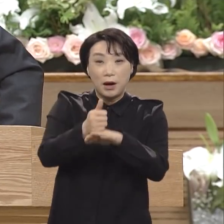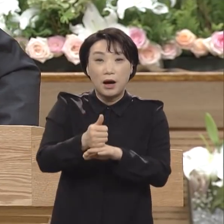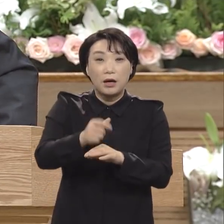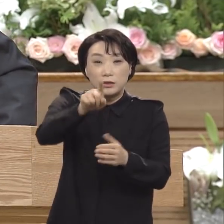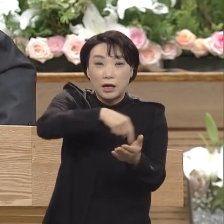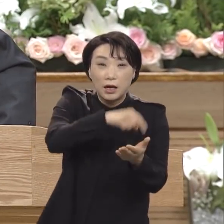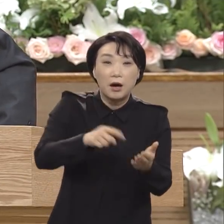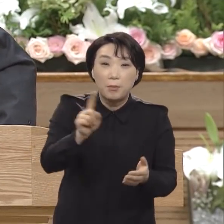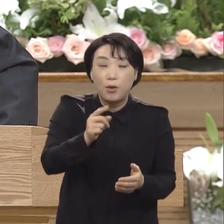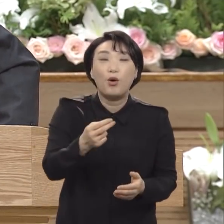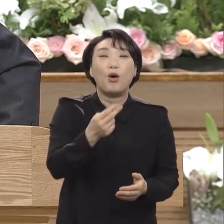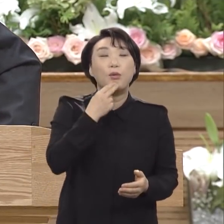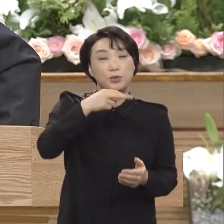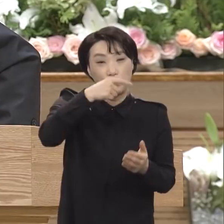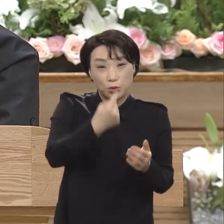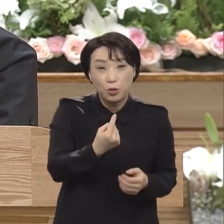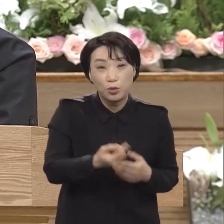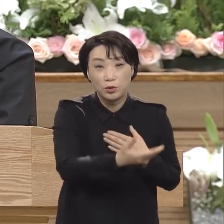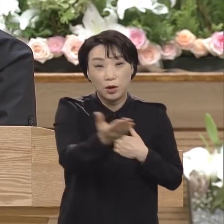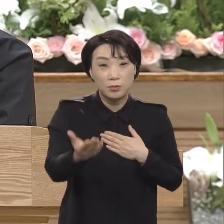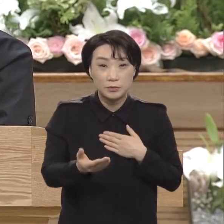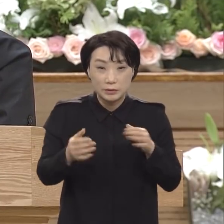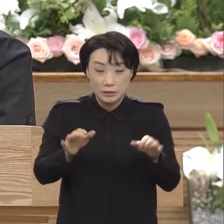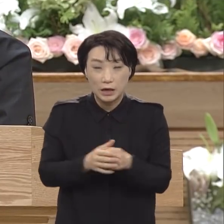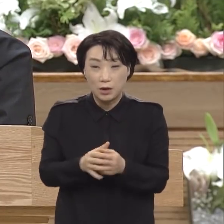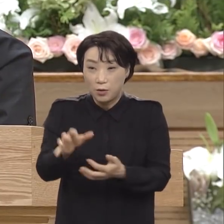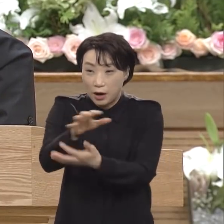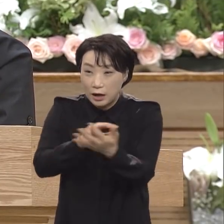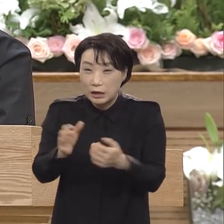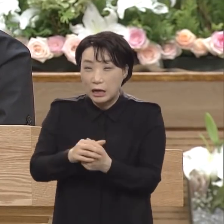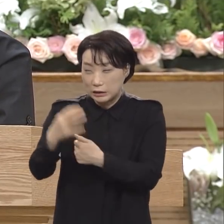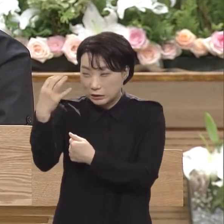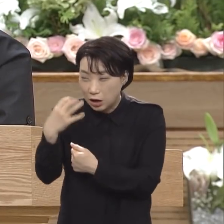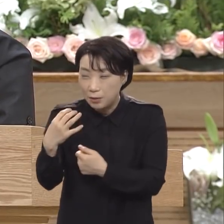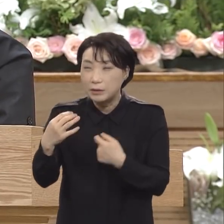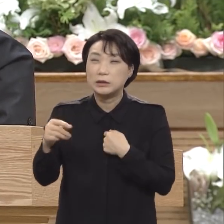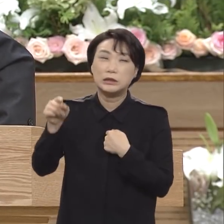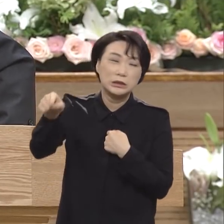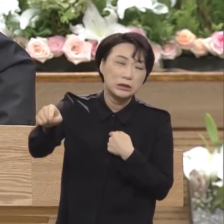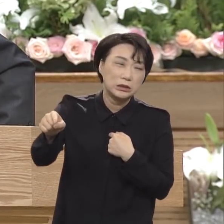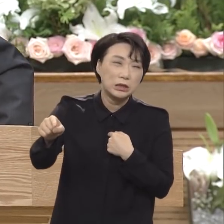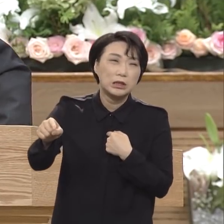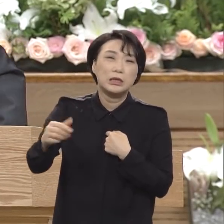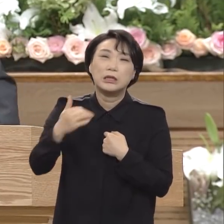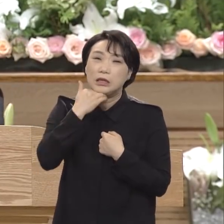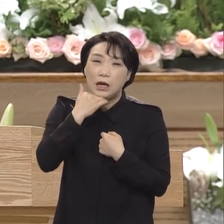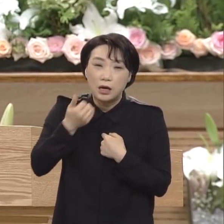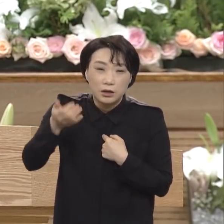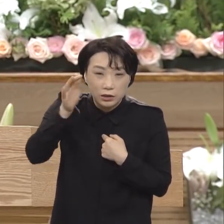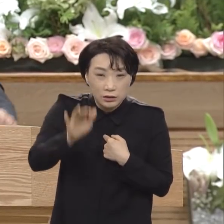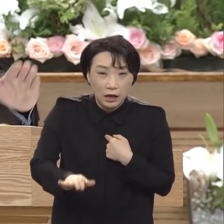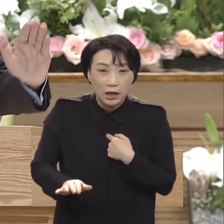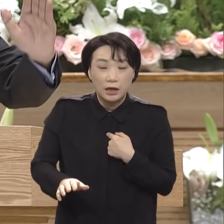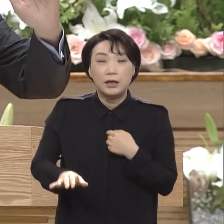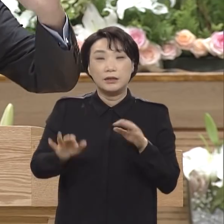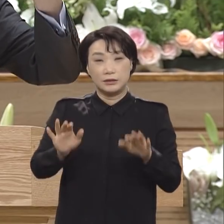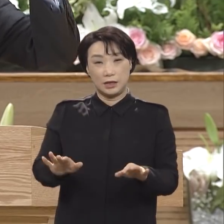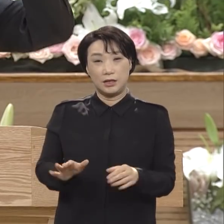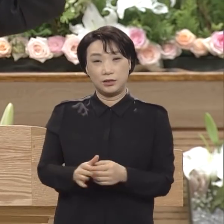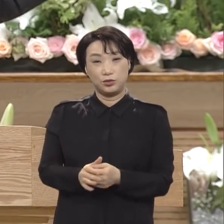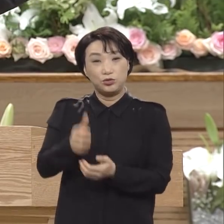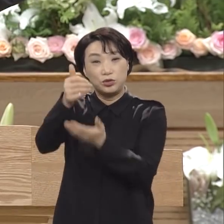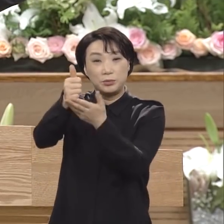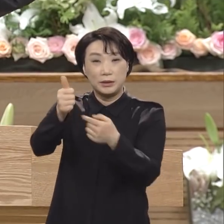보상이 없을지라도 이토록 환난과 결박이 나를 기다린다 하시나